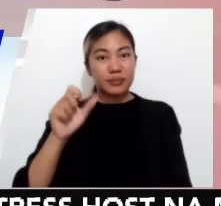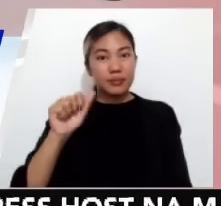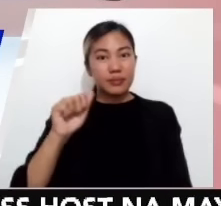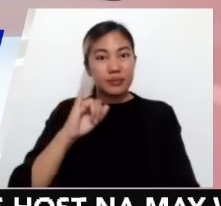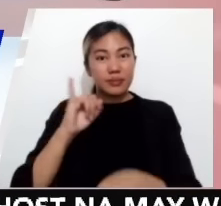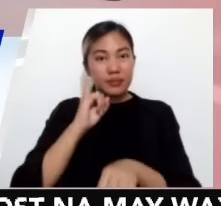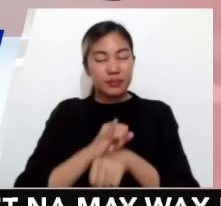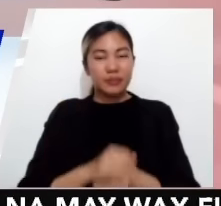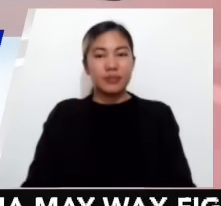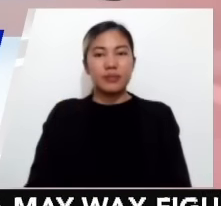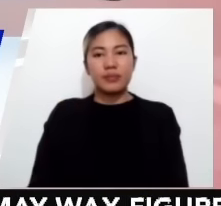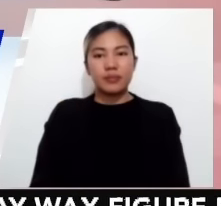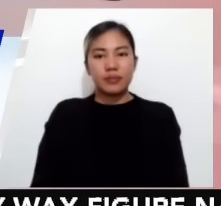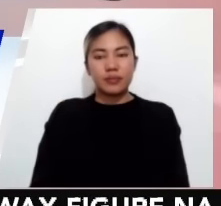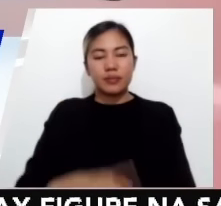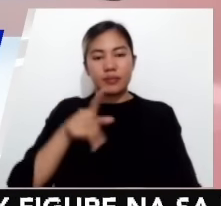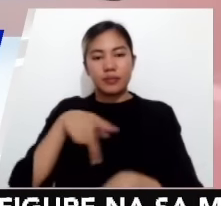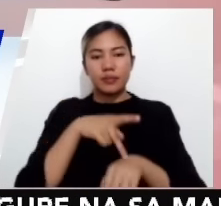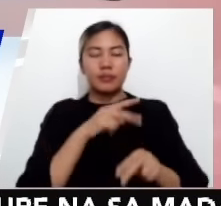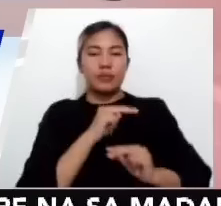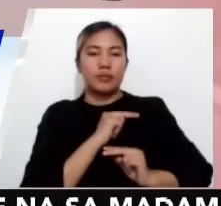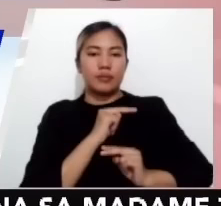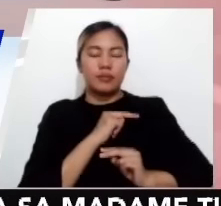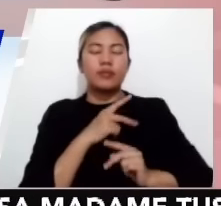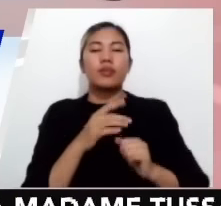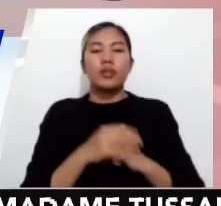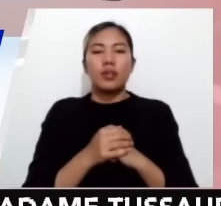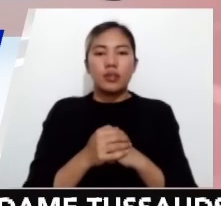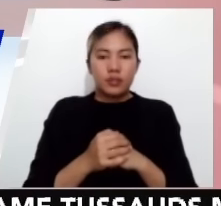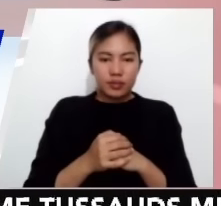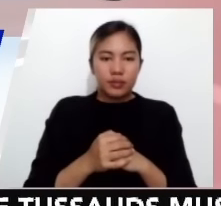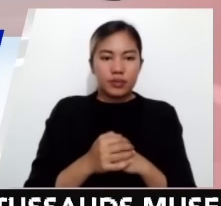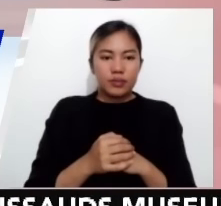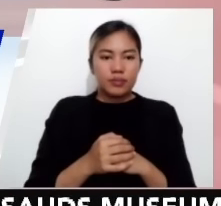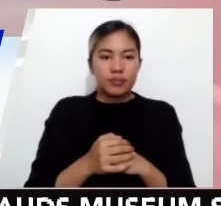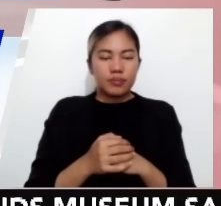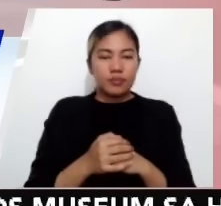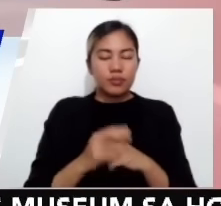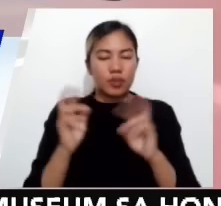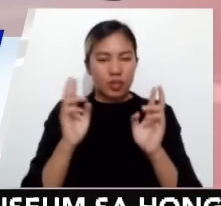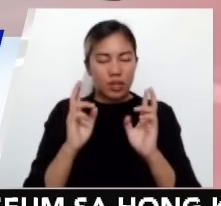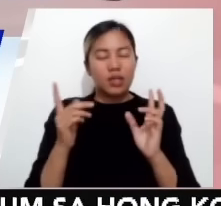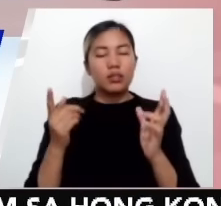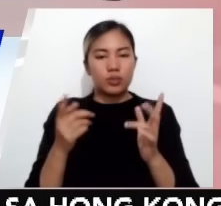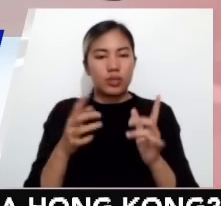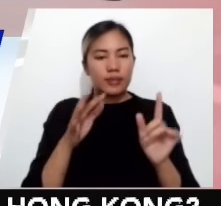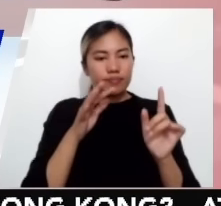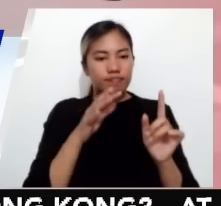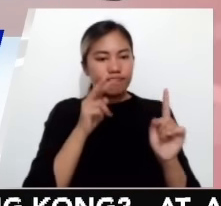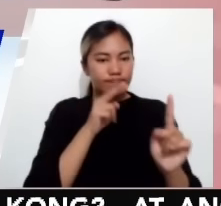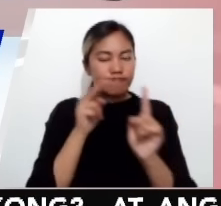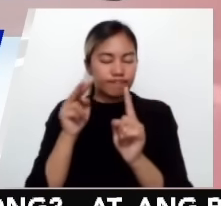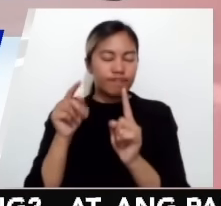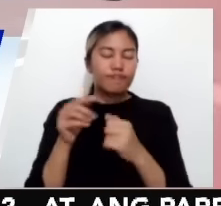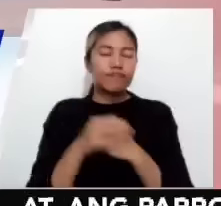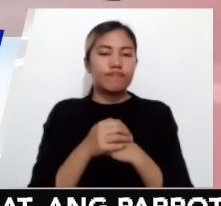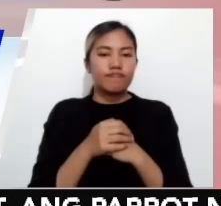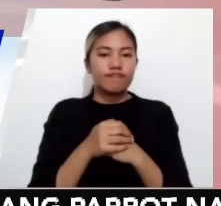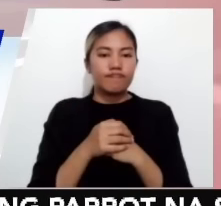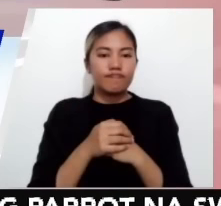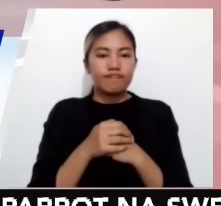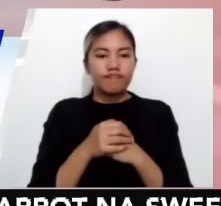area commands has the necessary capability po to monitor the presence of these vessels po dito po sa